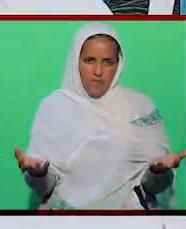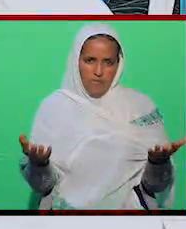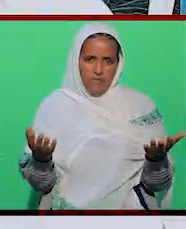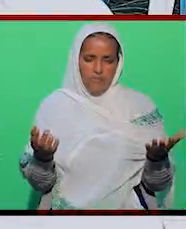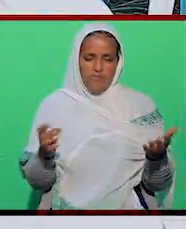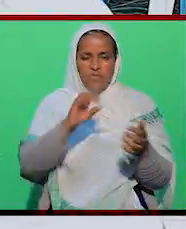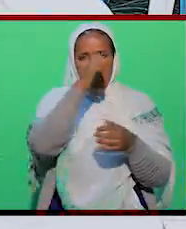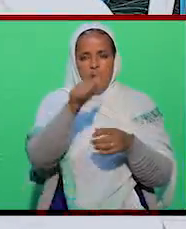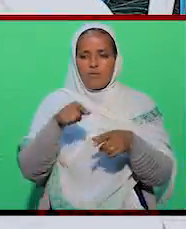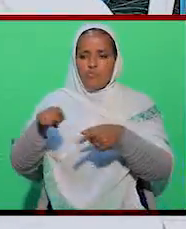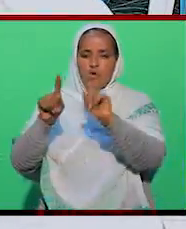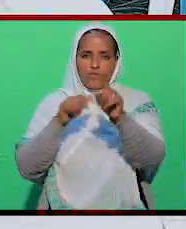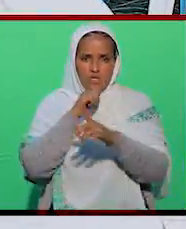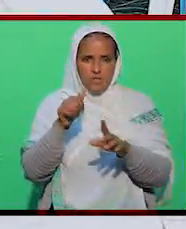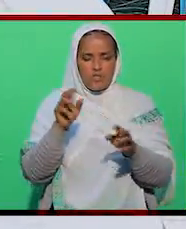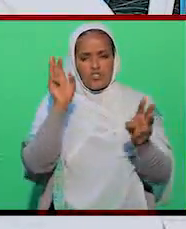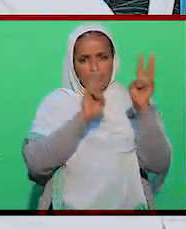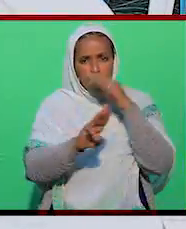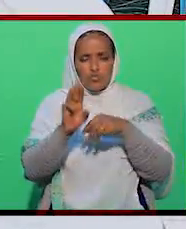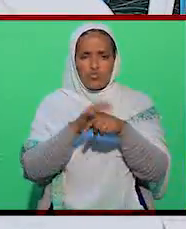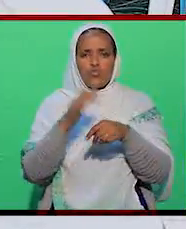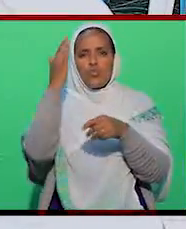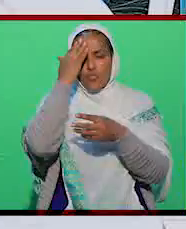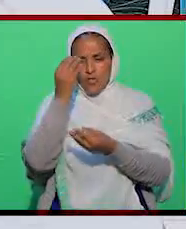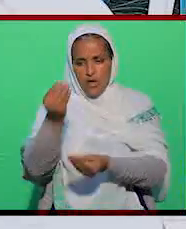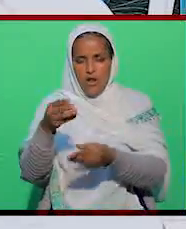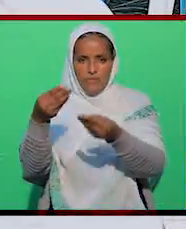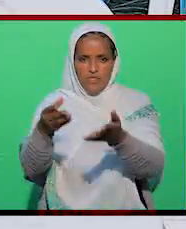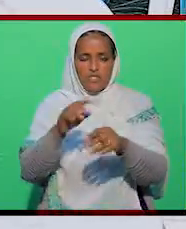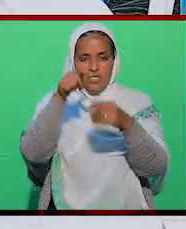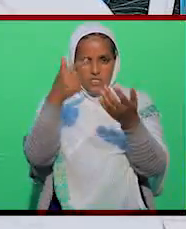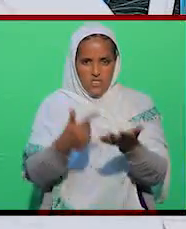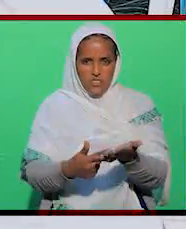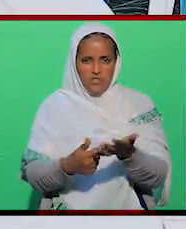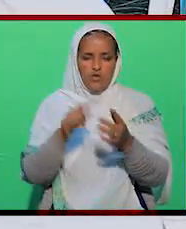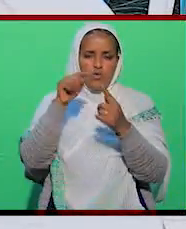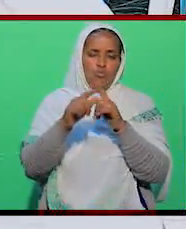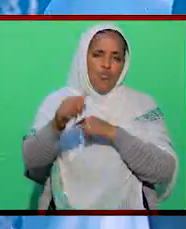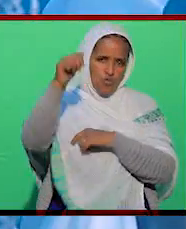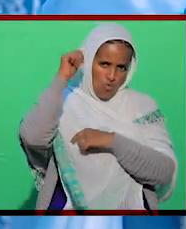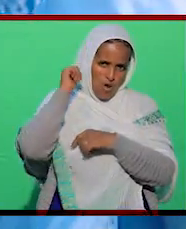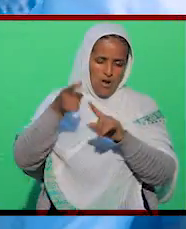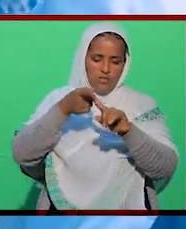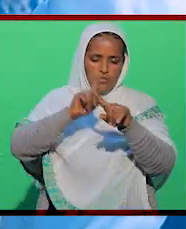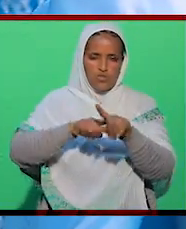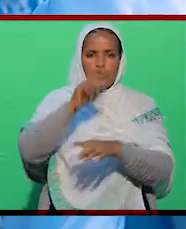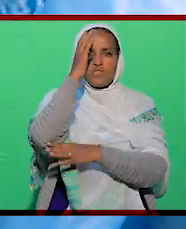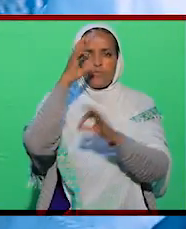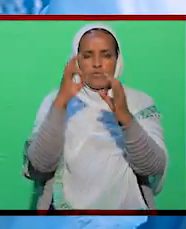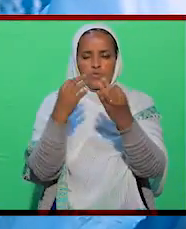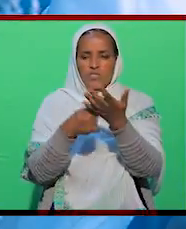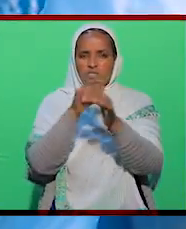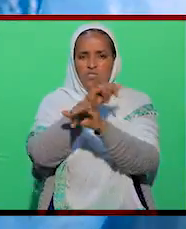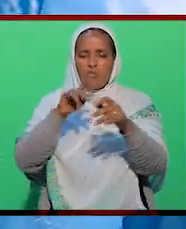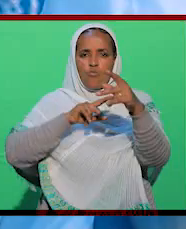ብዙ አልነበረንም ይሄ ማንም ለመወቃቀስ አይደለም ችግሩን ለእውቅና ለመስጠት ነው ስለዚህ ወደ ኋላ ተመለሳቸው